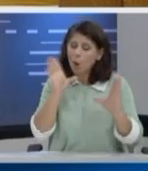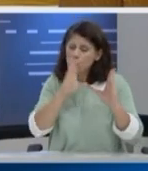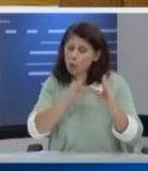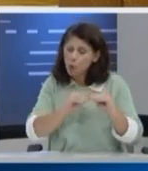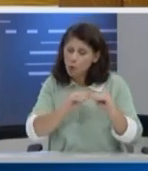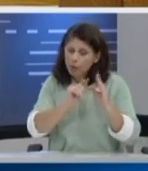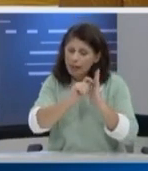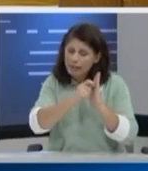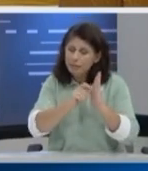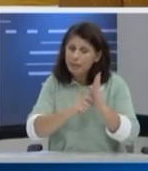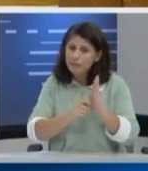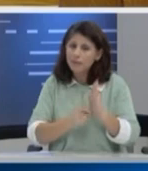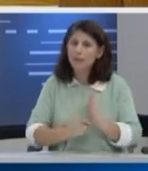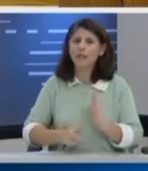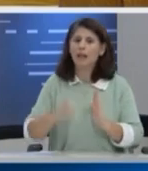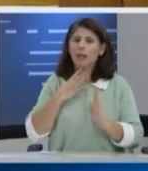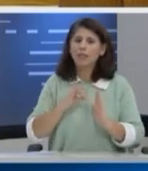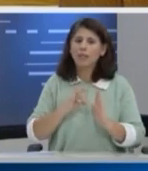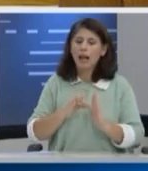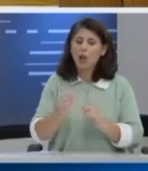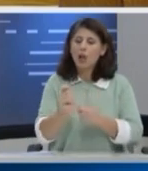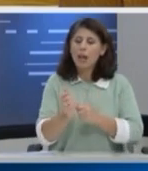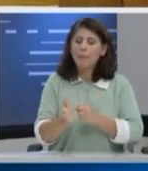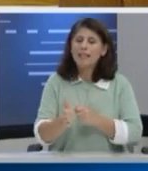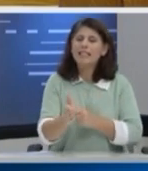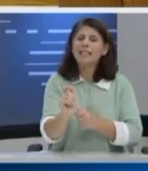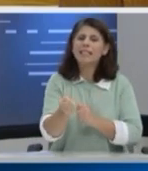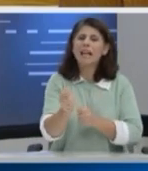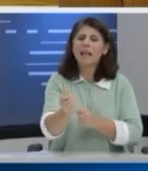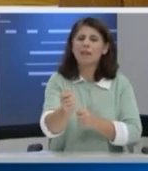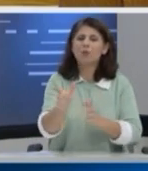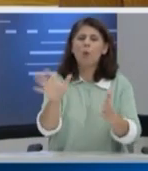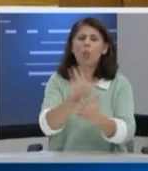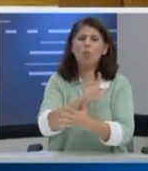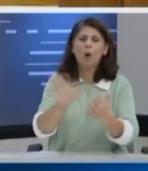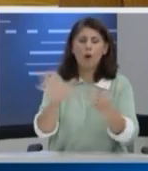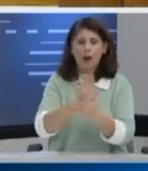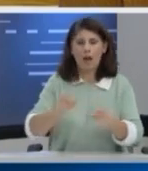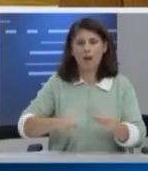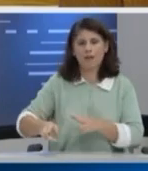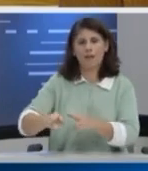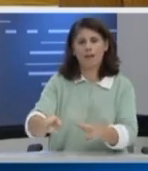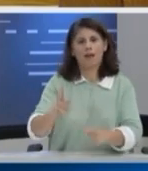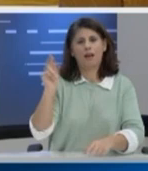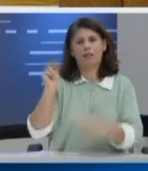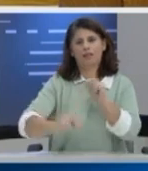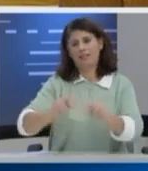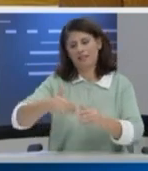σημεία για να ψαρέψουν στα θολά νερά του εκλογικού τους ακροατηρίου.